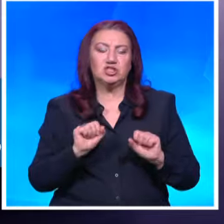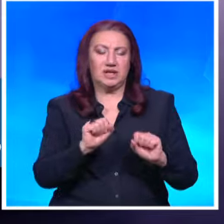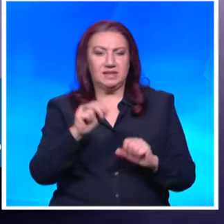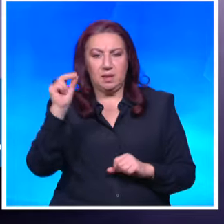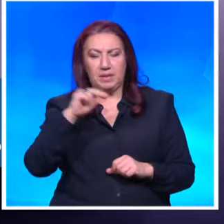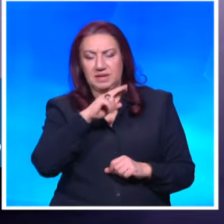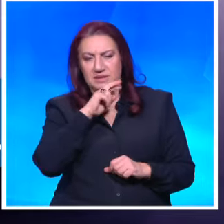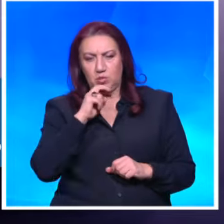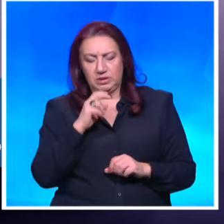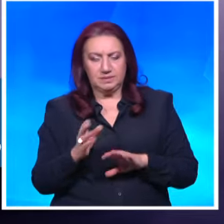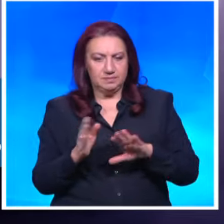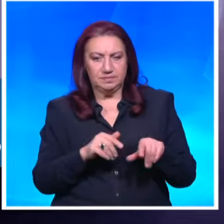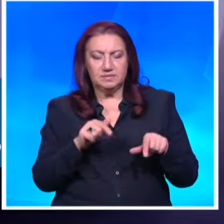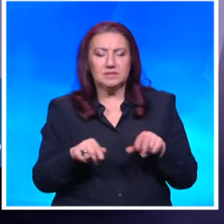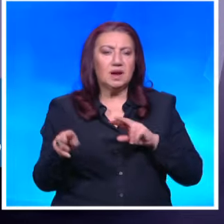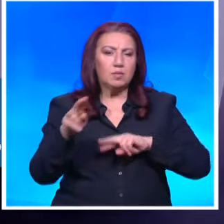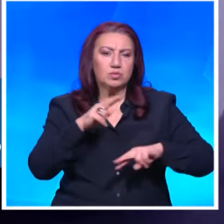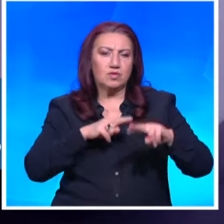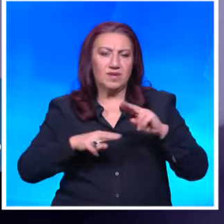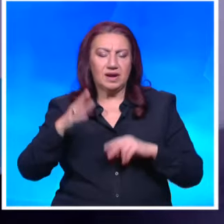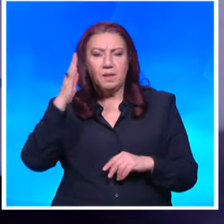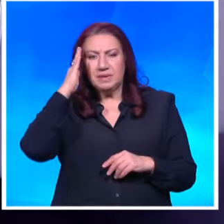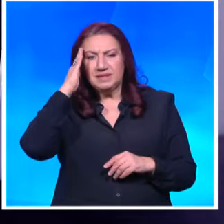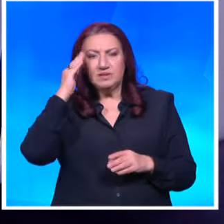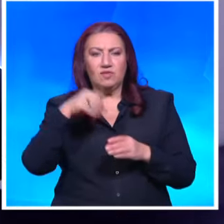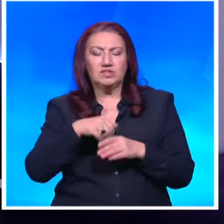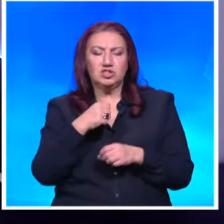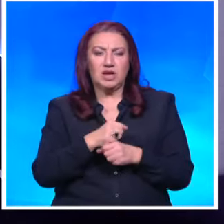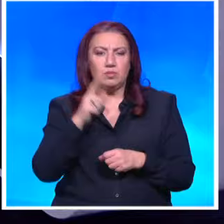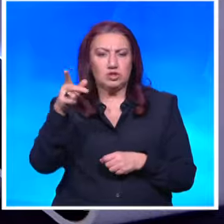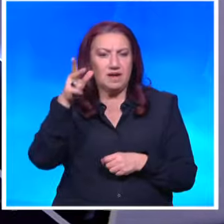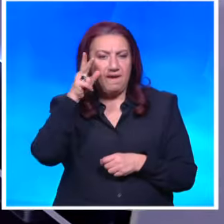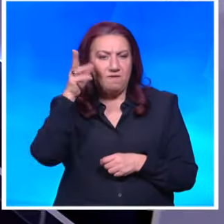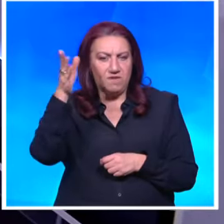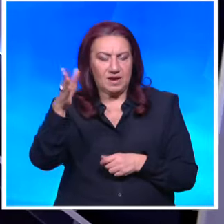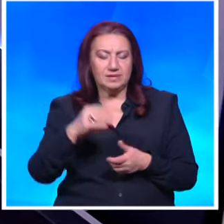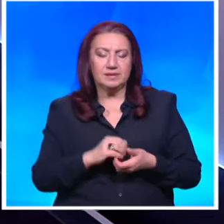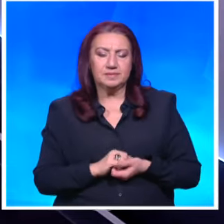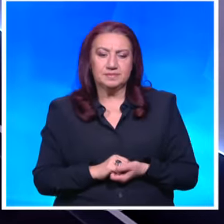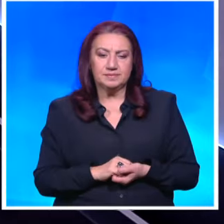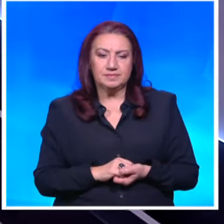Сега към една акция на Министерство на вътрешните работи във Варна. Християня Червенкова с още информация.